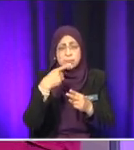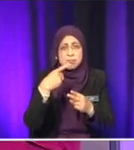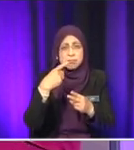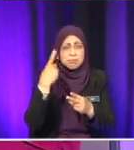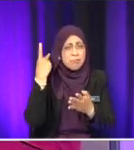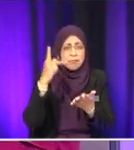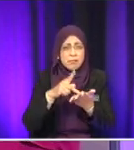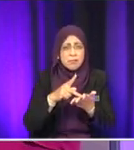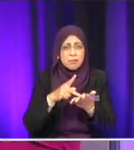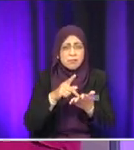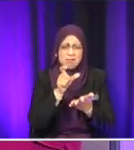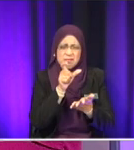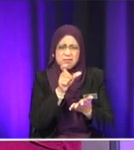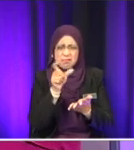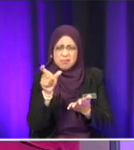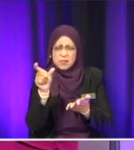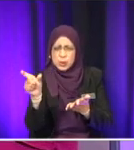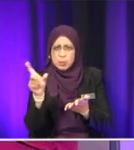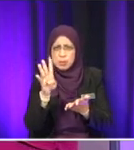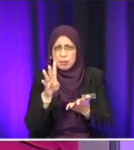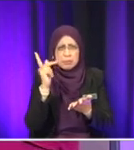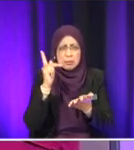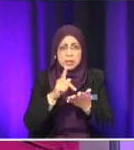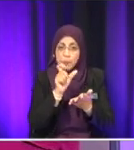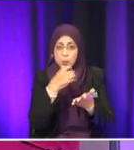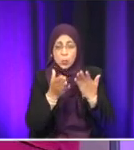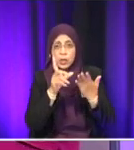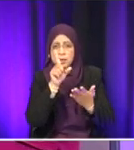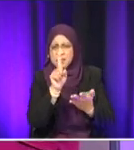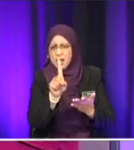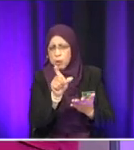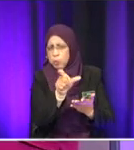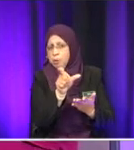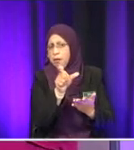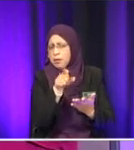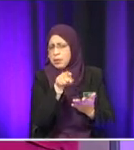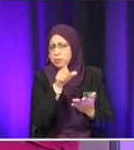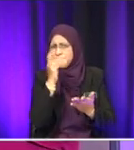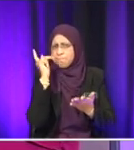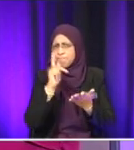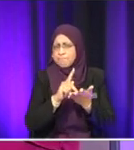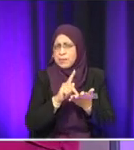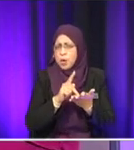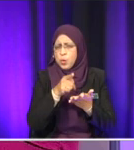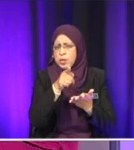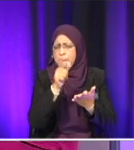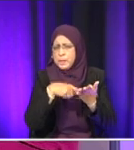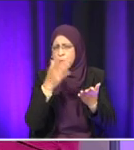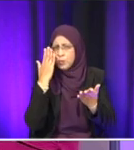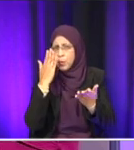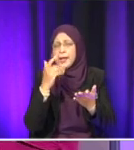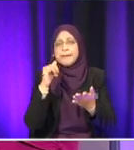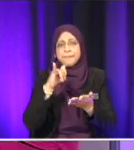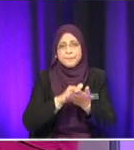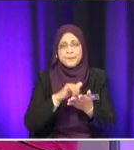kita mungkin ada salah satu pengkada yang kita boleh ingat dan juga kita Im Oke dan itu yang